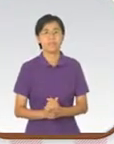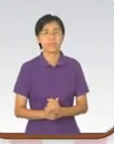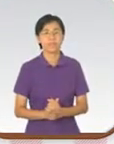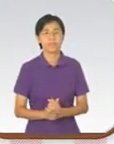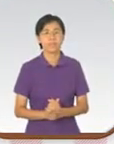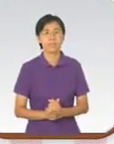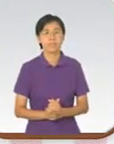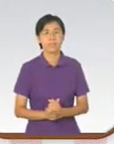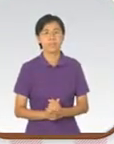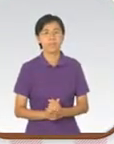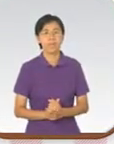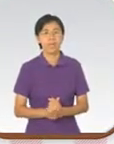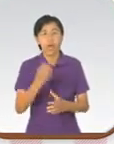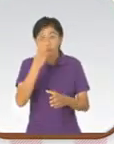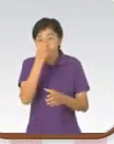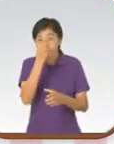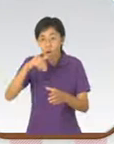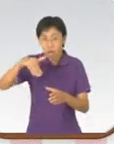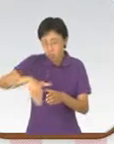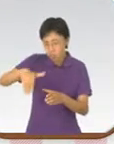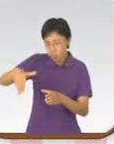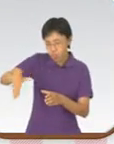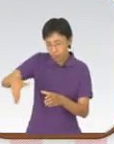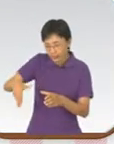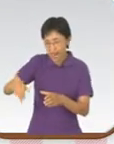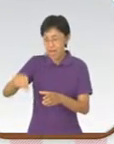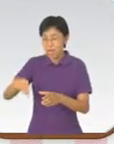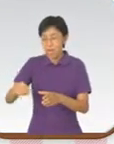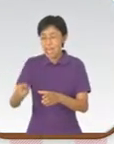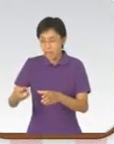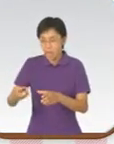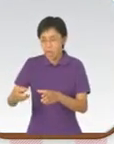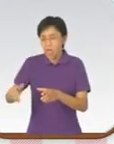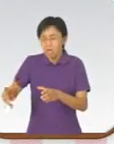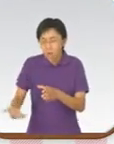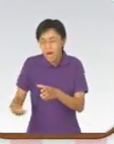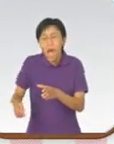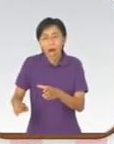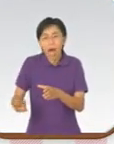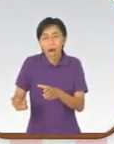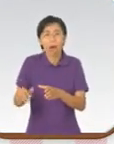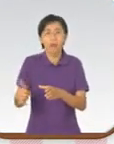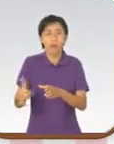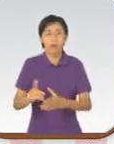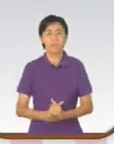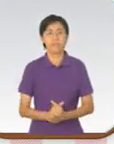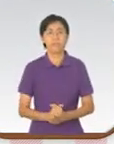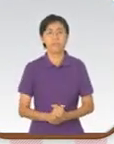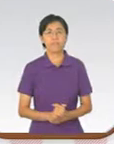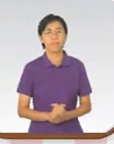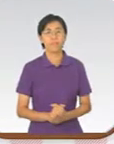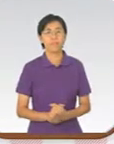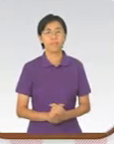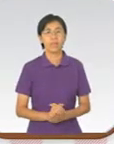ข็งเดี๋ยวเราปาดดูก่อนนิดนึงเพราะว่าบางทีตรงกลางค่อนข้างแข็งตรงก้นอาจจะเหลวเพราะว่าตะกร้ออาจจะไปไม่ถึงนะคะตร